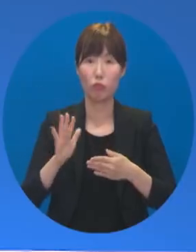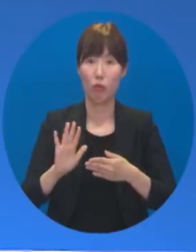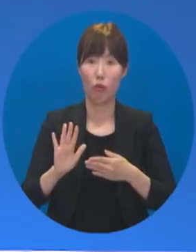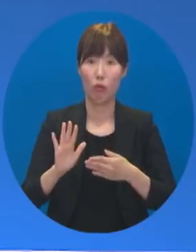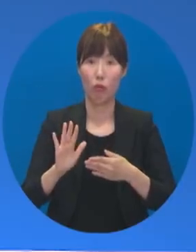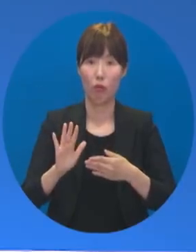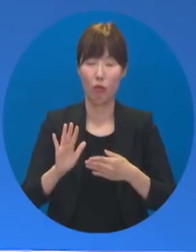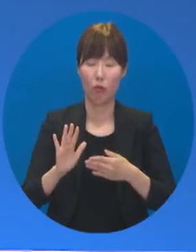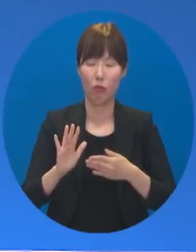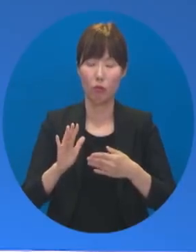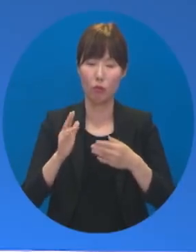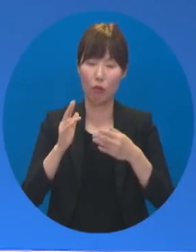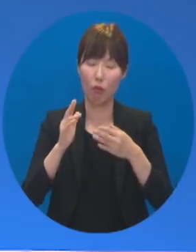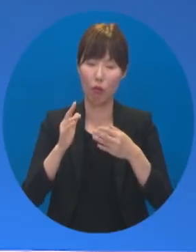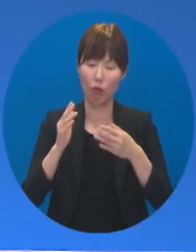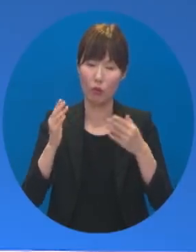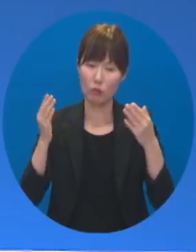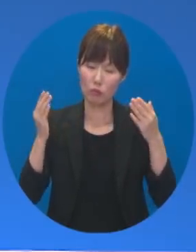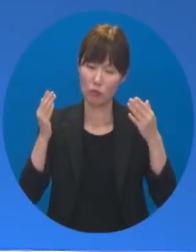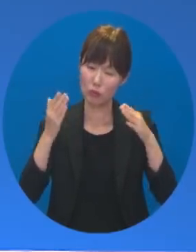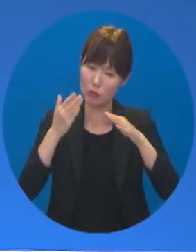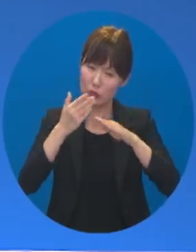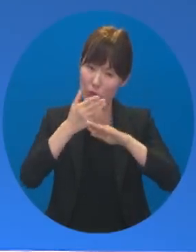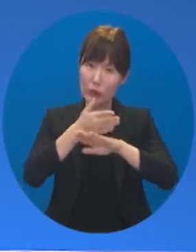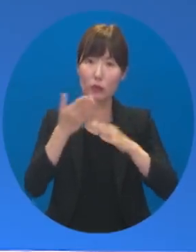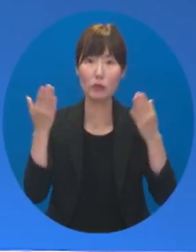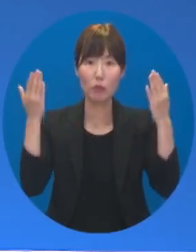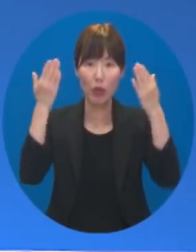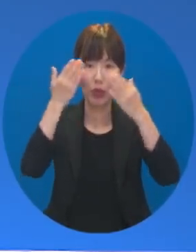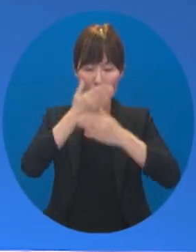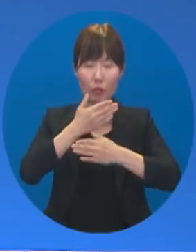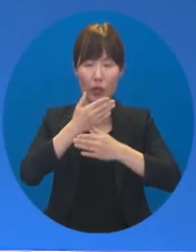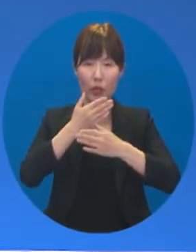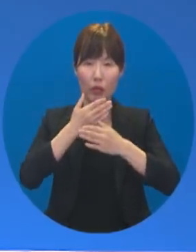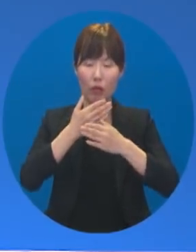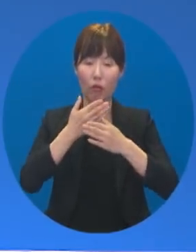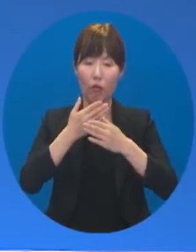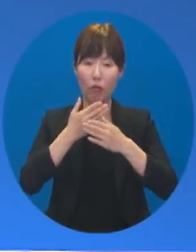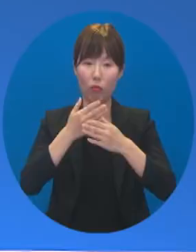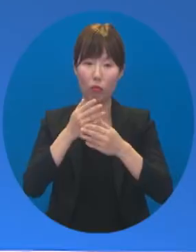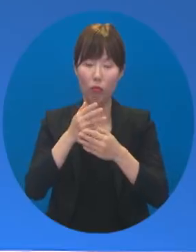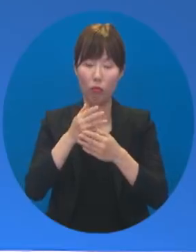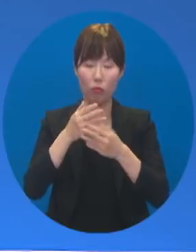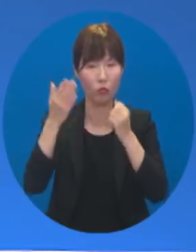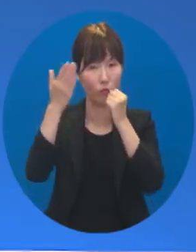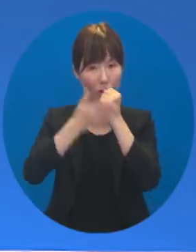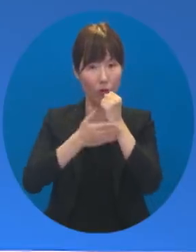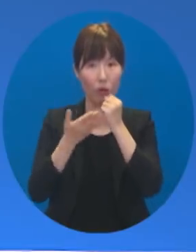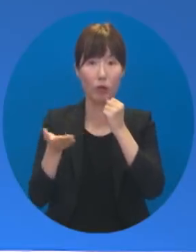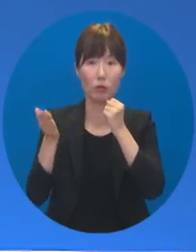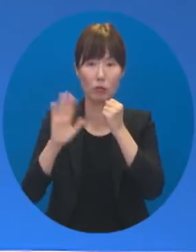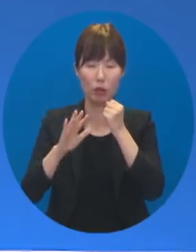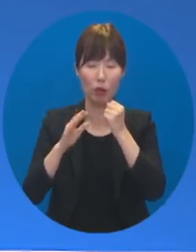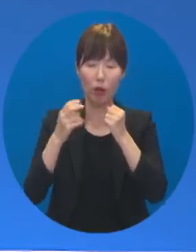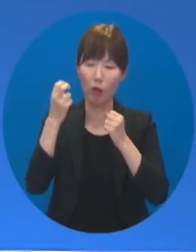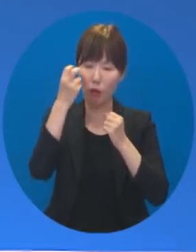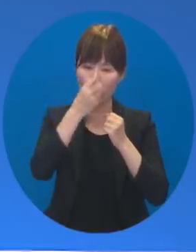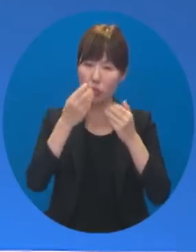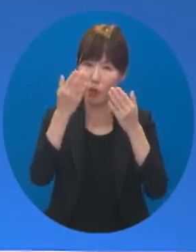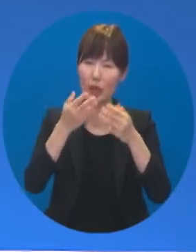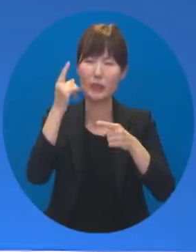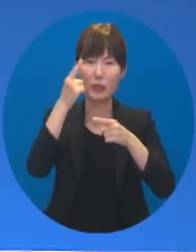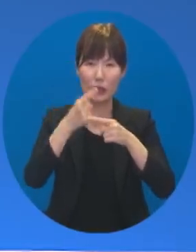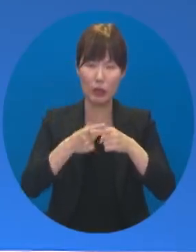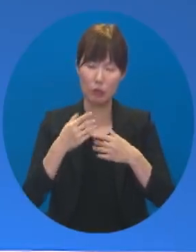그래서 밤에 늦게 촬영을 하게 됐어요. 원기는 검사를 받다가 피곤했기 때문에